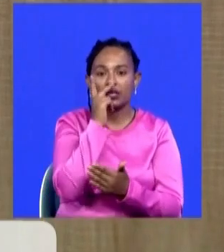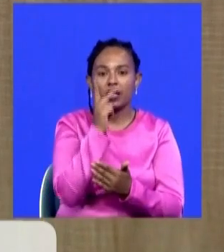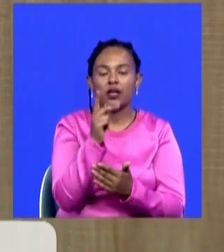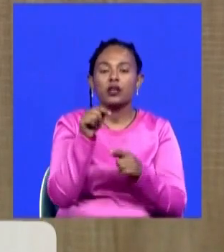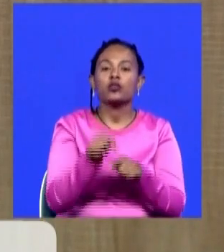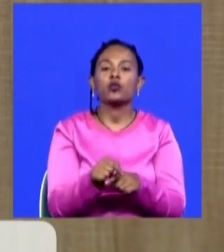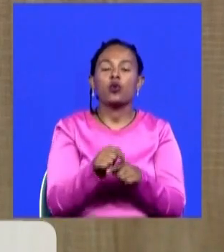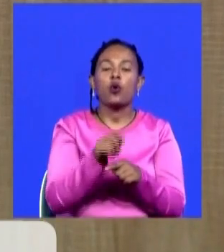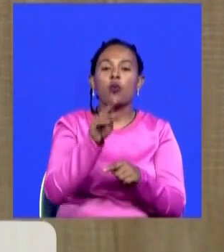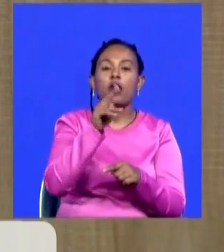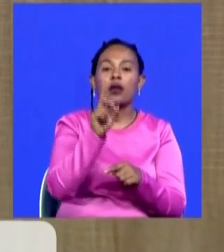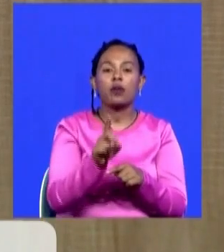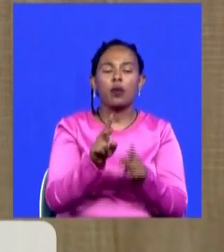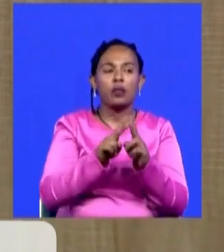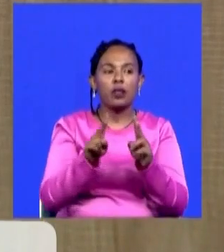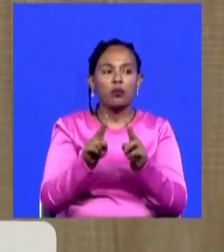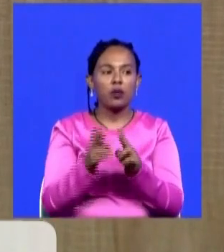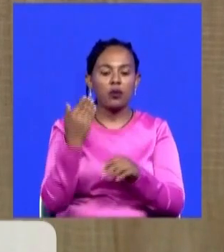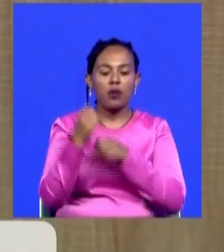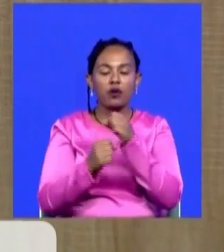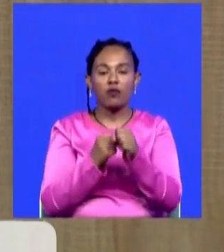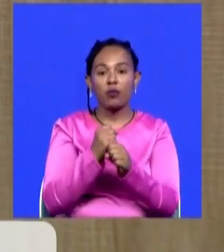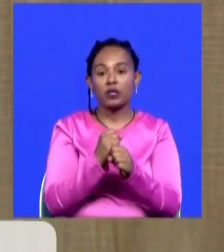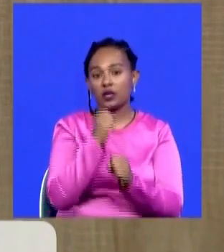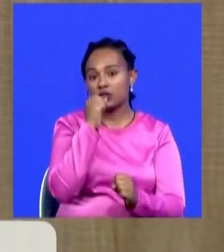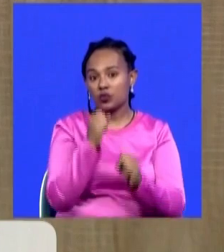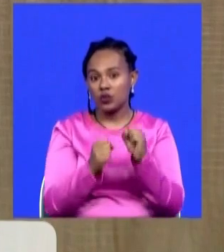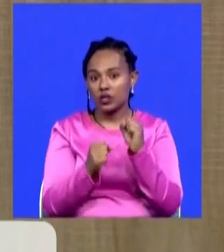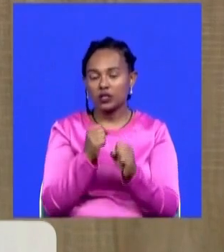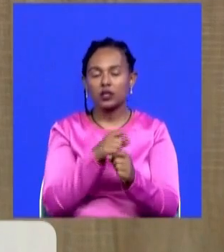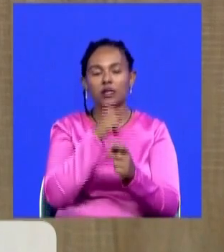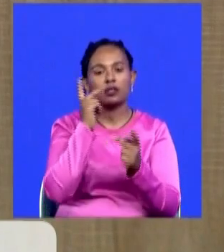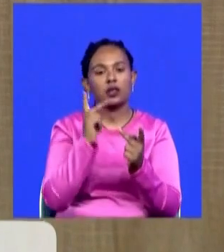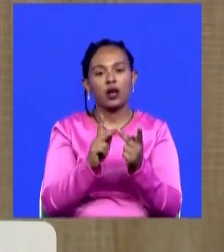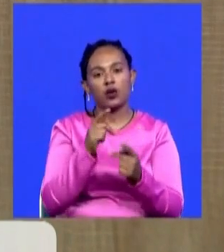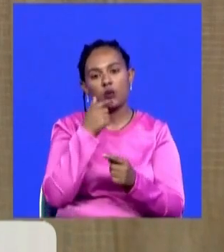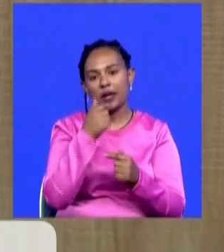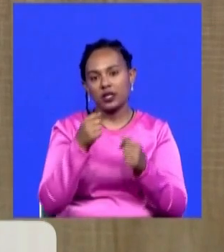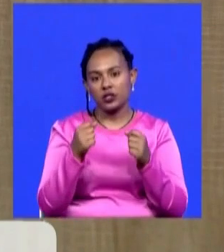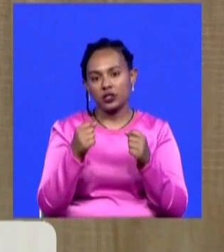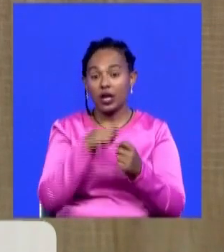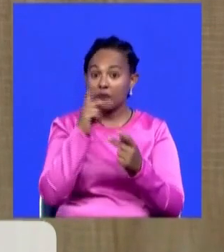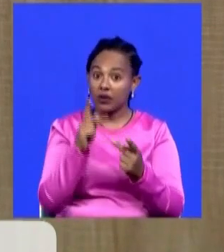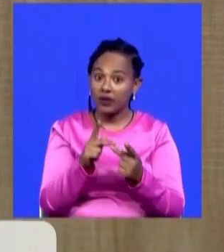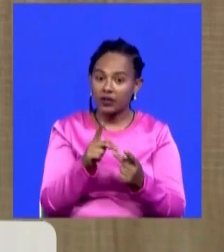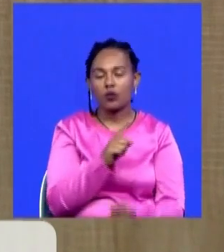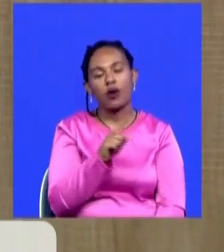የዘንድሮ የማዳበሪያ ስርጭት በጣም ከአምናው ጋር ለውድድር የማይበቃ የተሳካ ነው ማለት ይቻላል። ፐርፌክት ነው